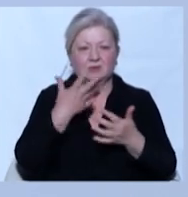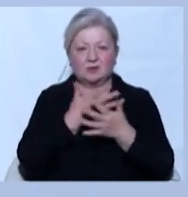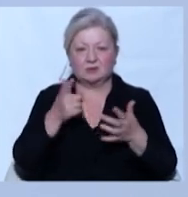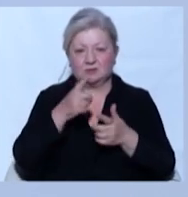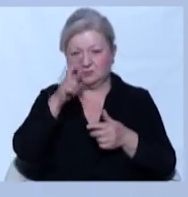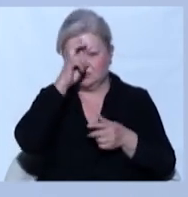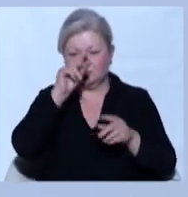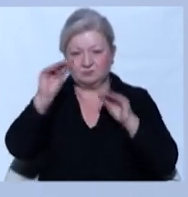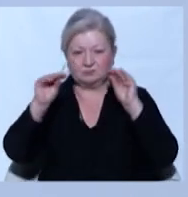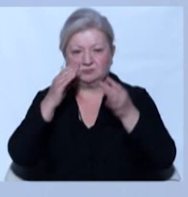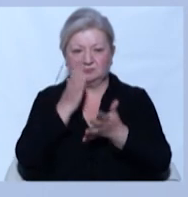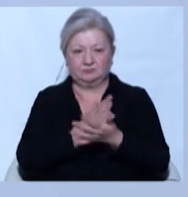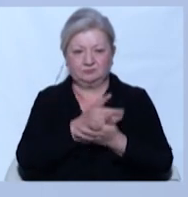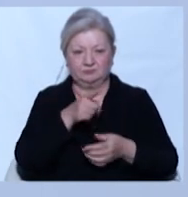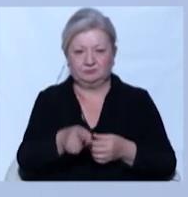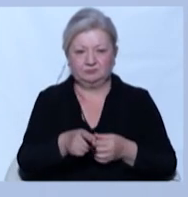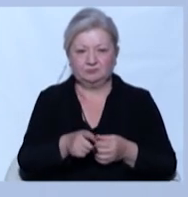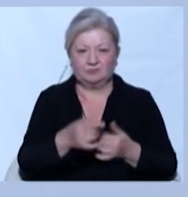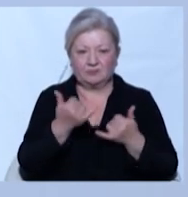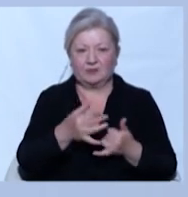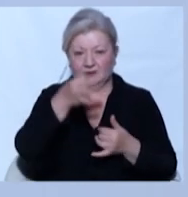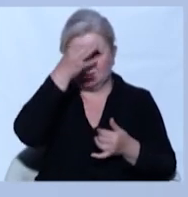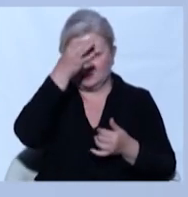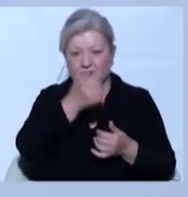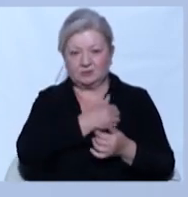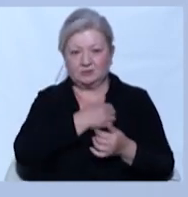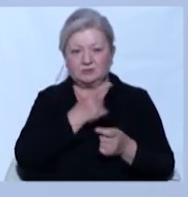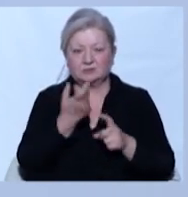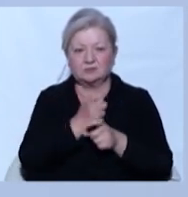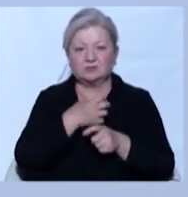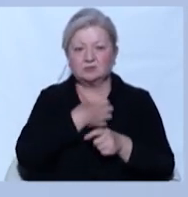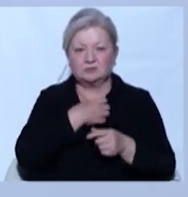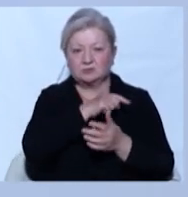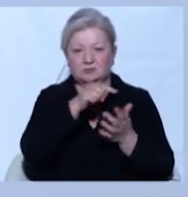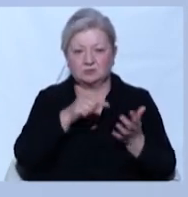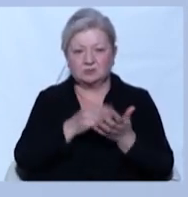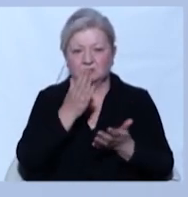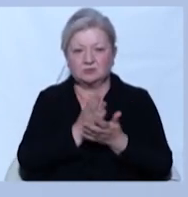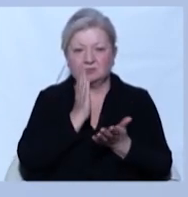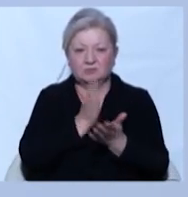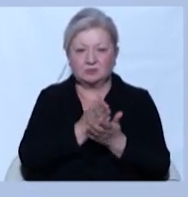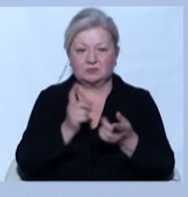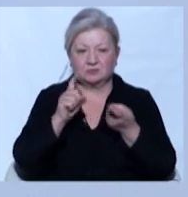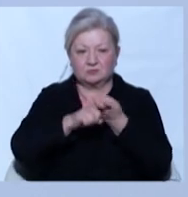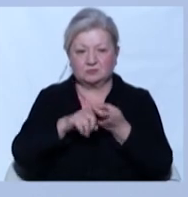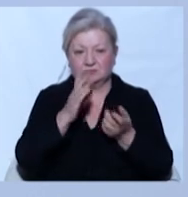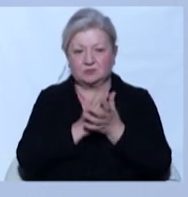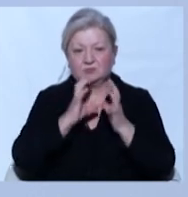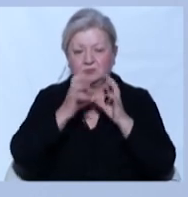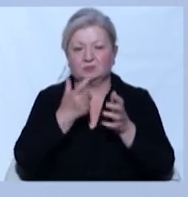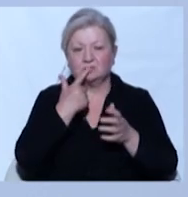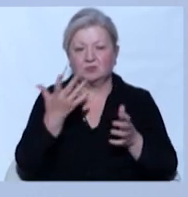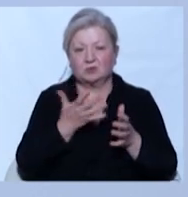ქვეყანას გააჩნია. მოდით ახლა მინდა გაგახსენოთ კიდევ ერთი მნიშვნელოვანი საკითხი, რაც პირდაპირ კავშირშია მსოფლიო პოლიტიკურ რუკასთან.